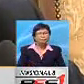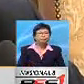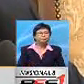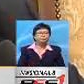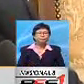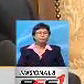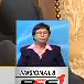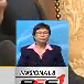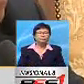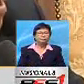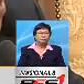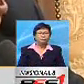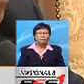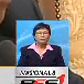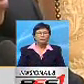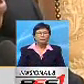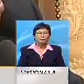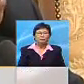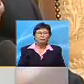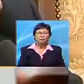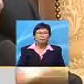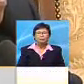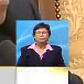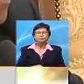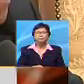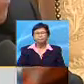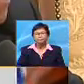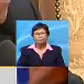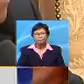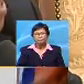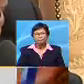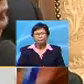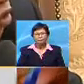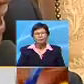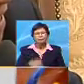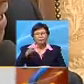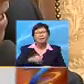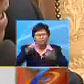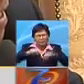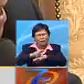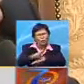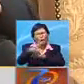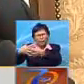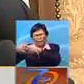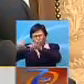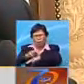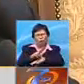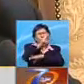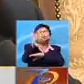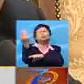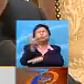ambil quotation daripada apa yang disebut oleh menteri di Malaysia. Dikin yusda. Kerana